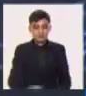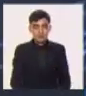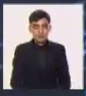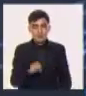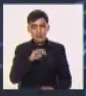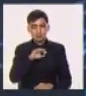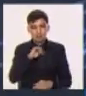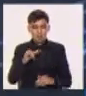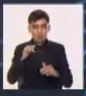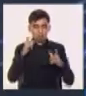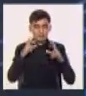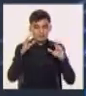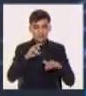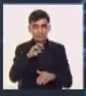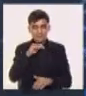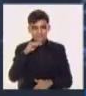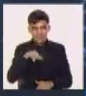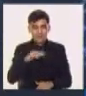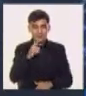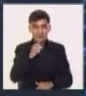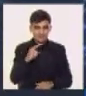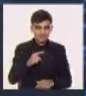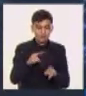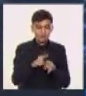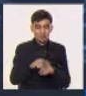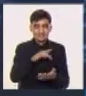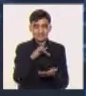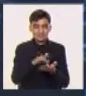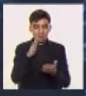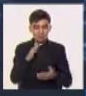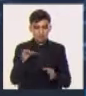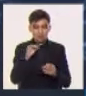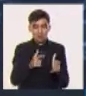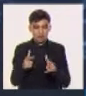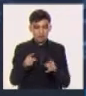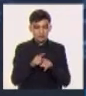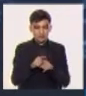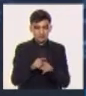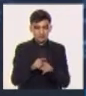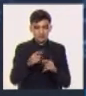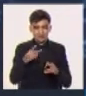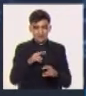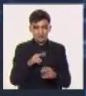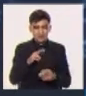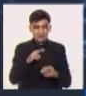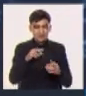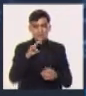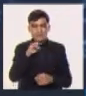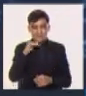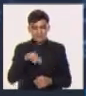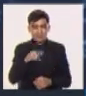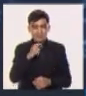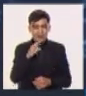Атырауский университет нефти и газа имени Софьи Утебаева станет центром по подготовке по-настоящему квалифицированных кадров в нефтегазовой